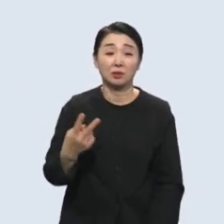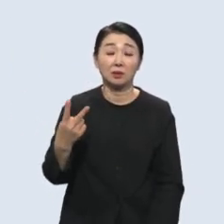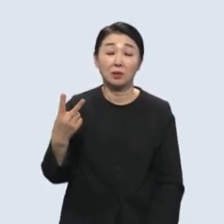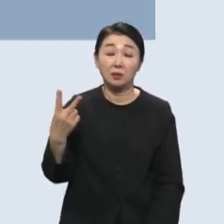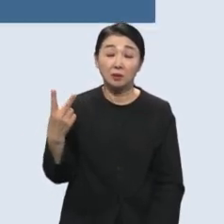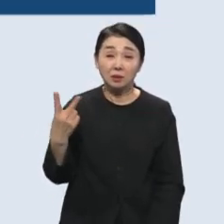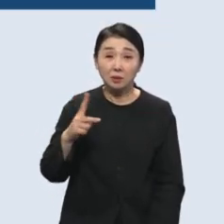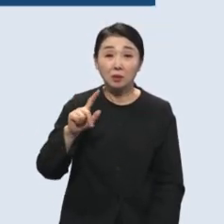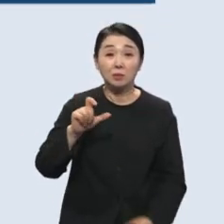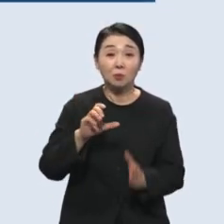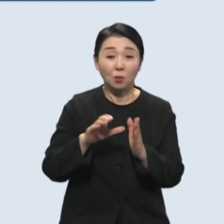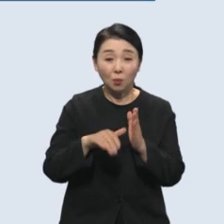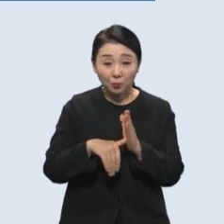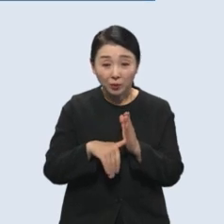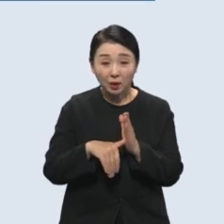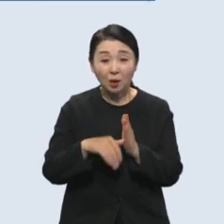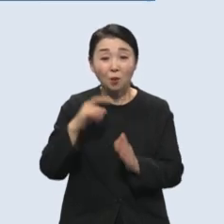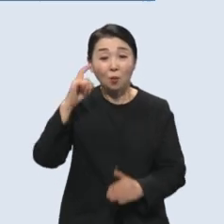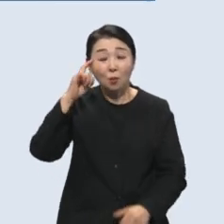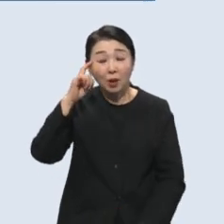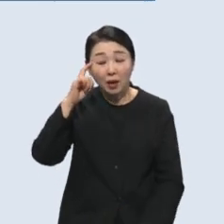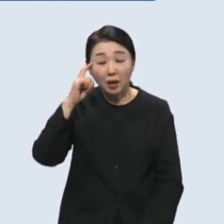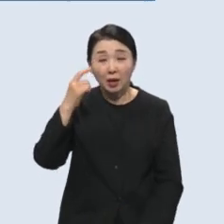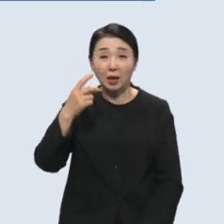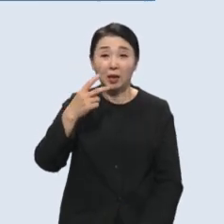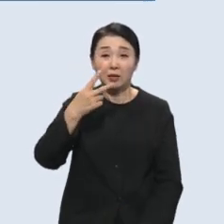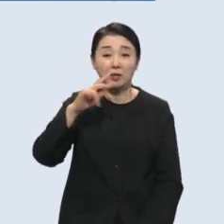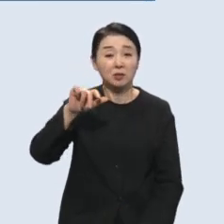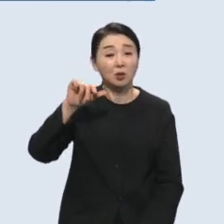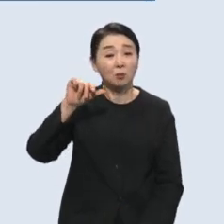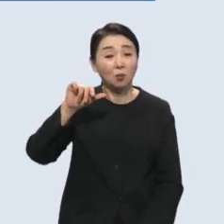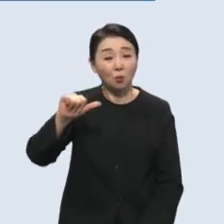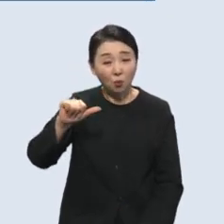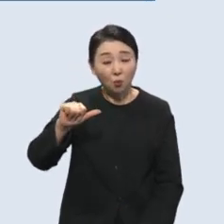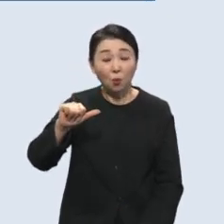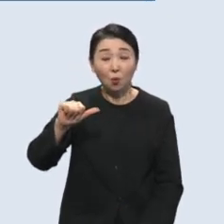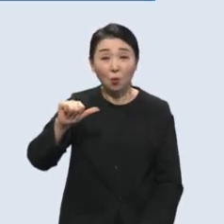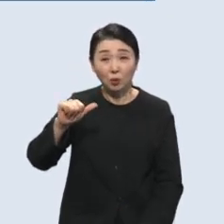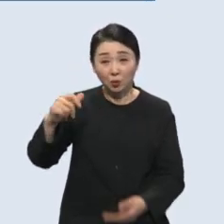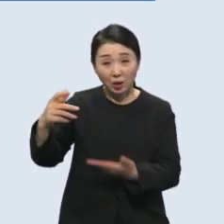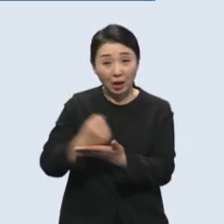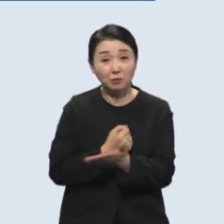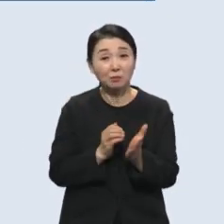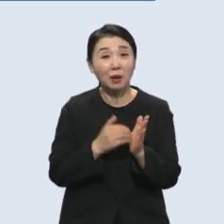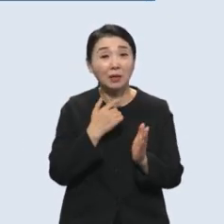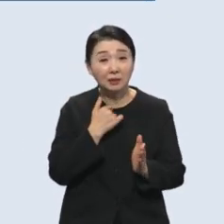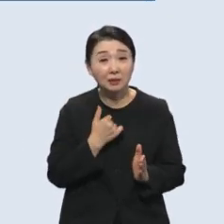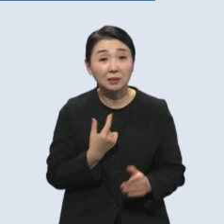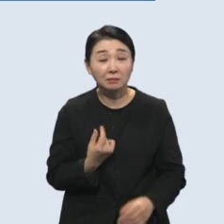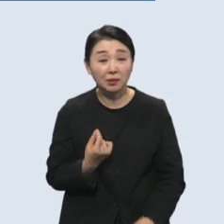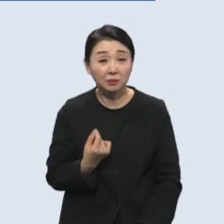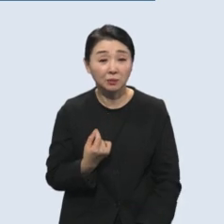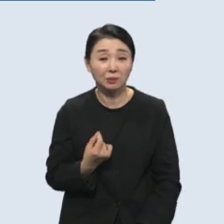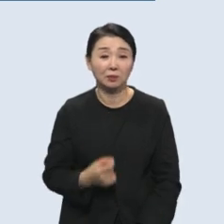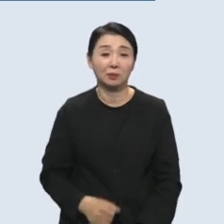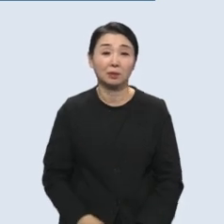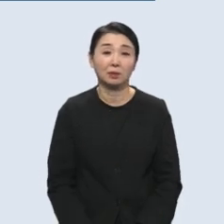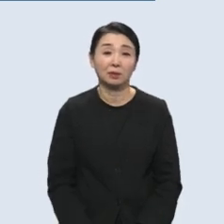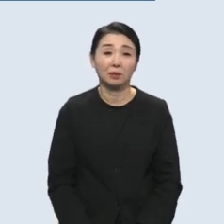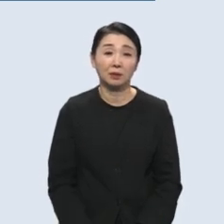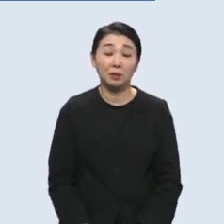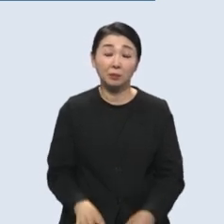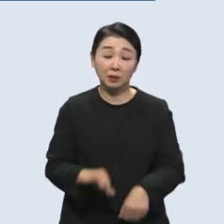광수대에서 한 112km 정도 예 이렇게 압수한 적이 있었는데요 그 이번 수사는 어쨌든 그 단순한